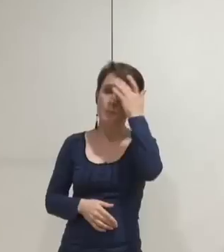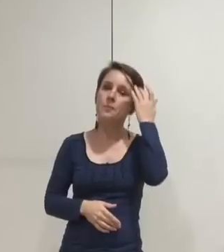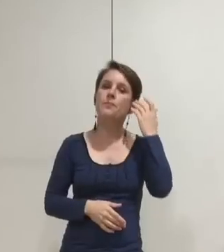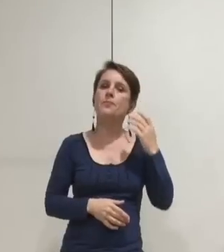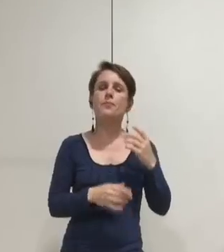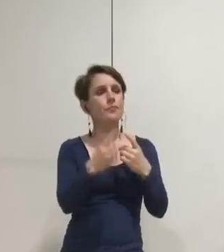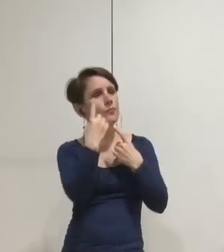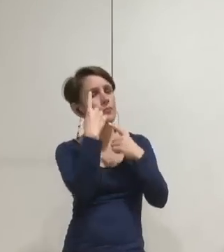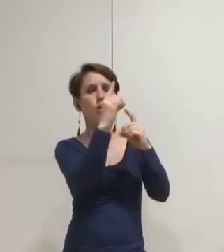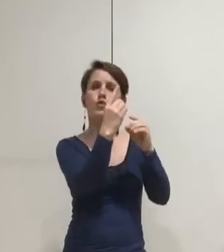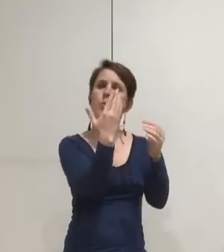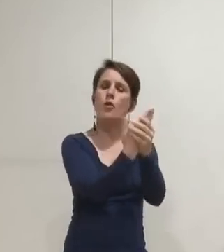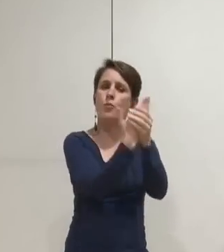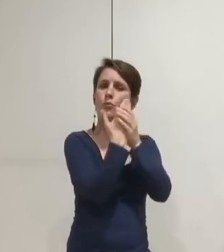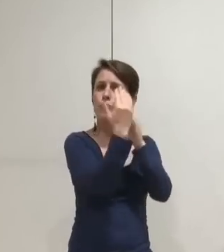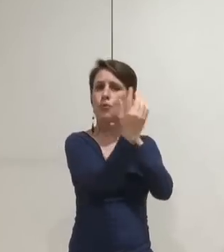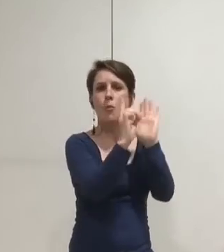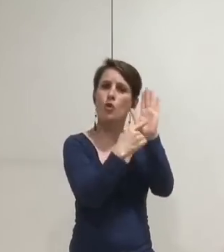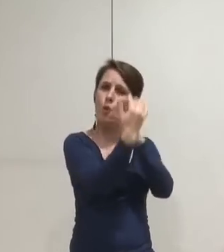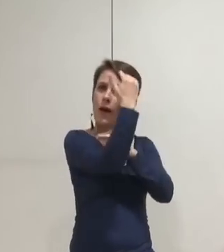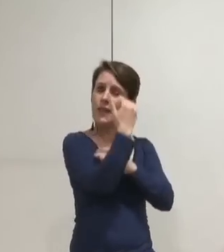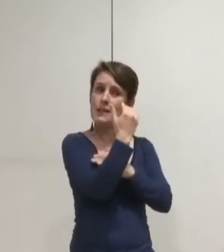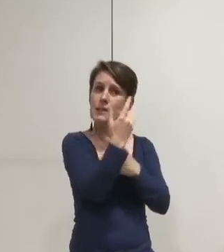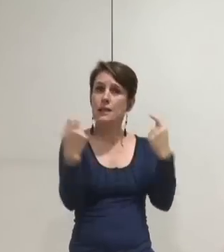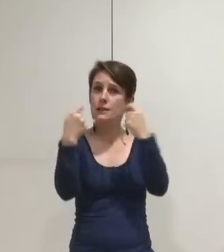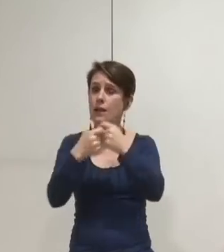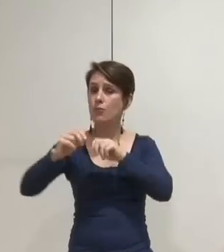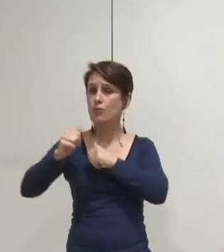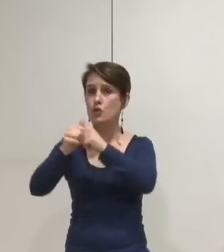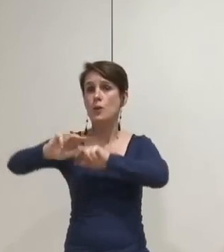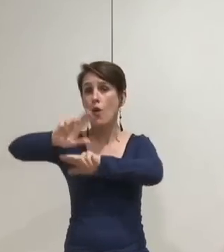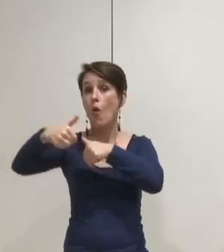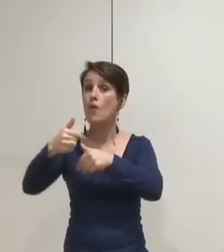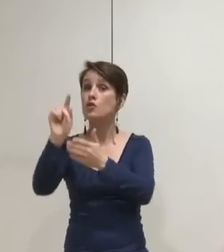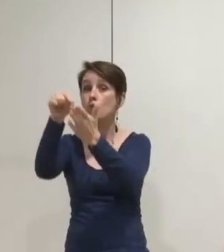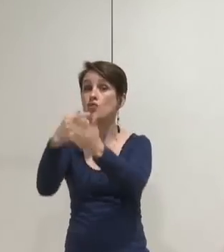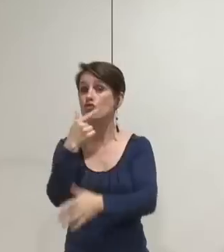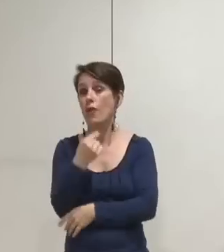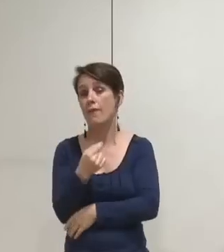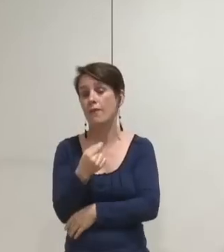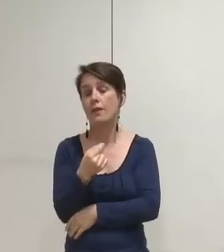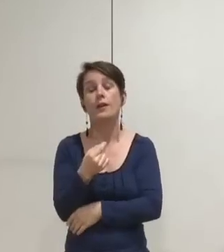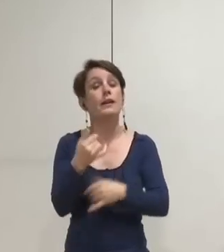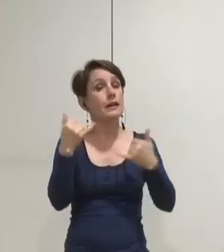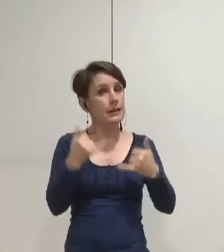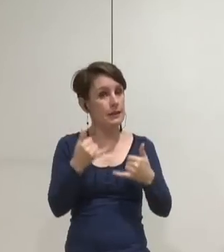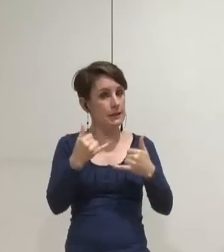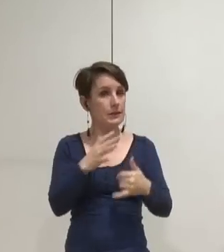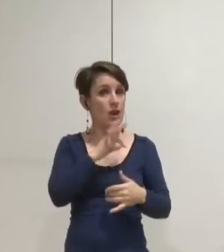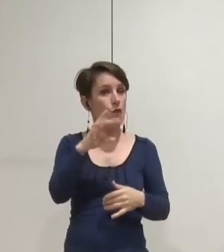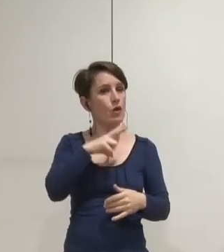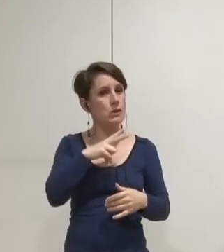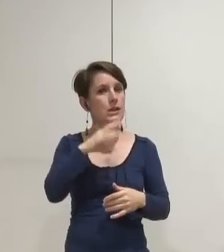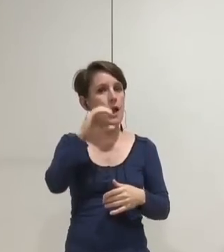critères qui sont ceux des Conventions de Genève et que il existe dans ce pays une commission qui s'appelle lofpra l'office